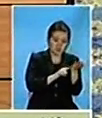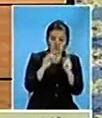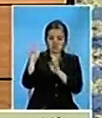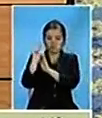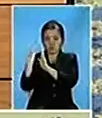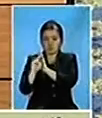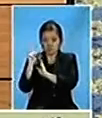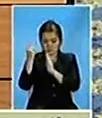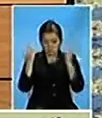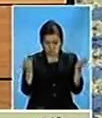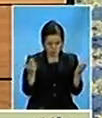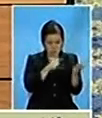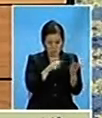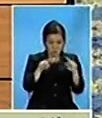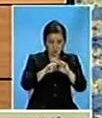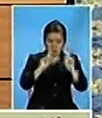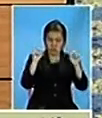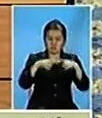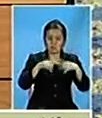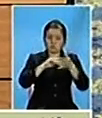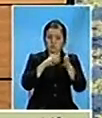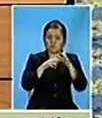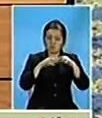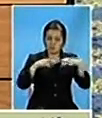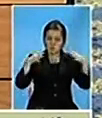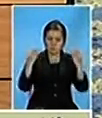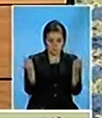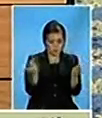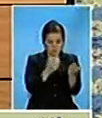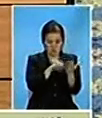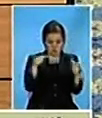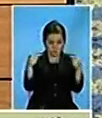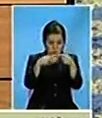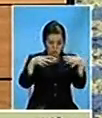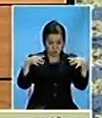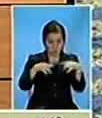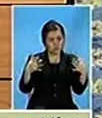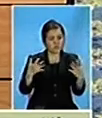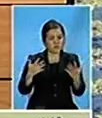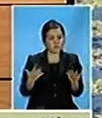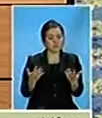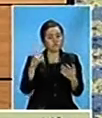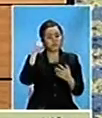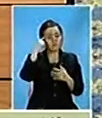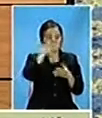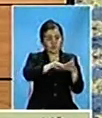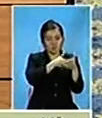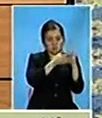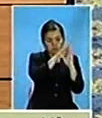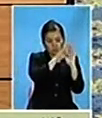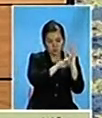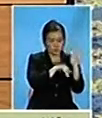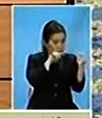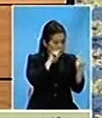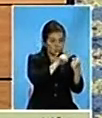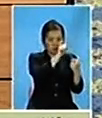เหลืองอย่างหนึ่งแล้วเมื่อมากฎหมายฉบับหนึ่งมีการนิยามศัพท์ขึ้นมาผมคิดว่าตัวร่างเดิมมีความเหมาะสม